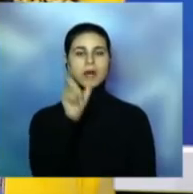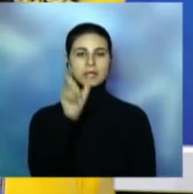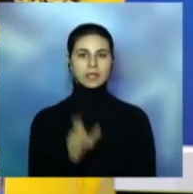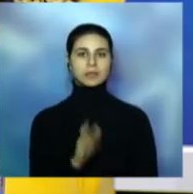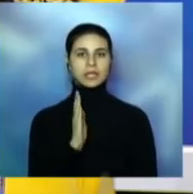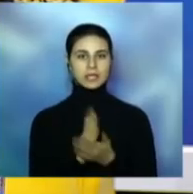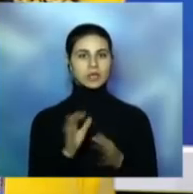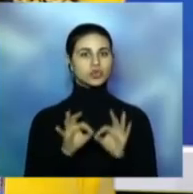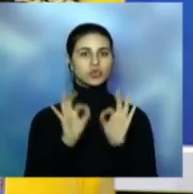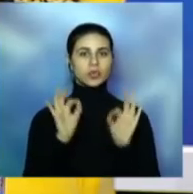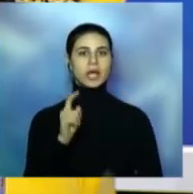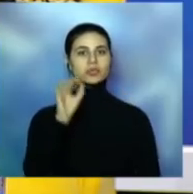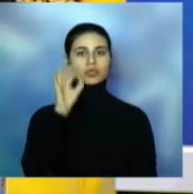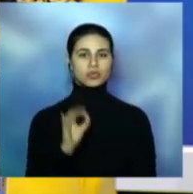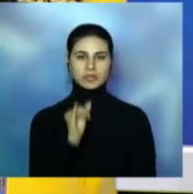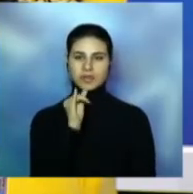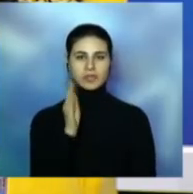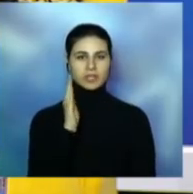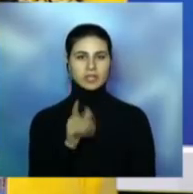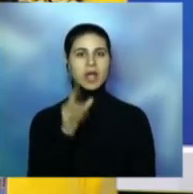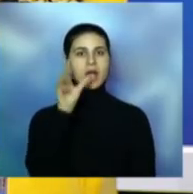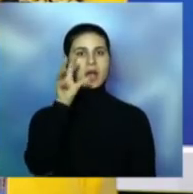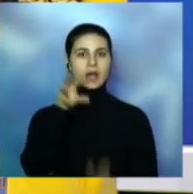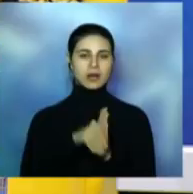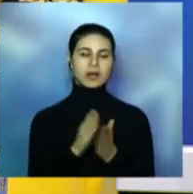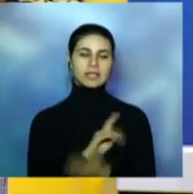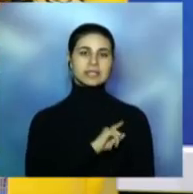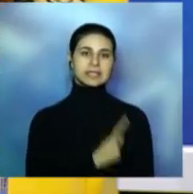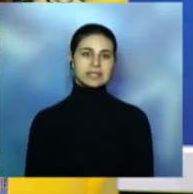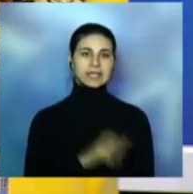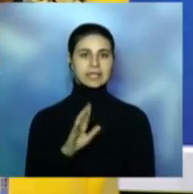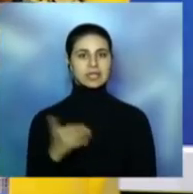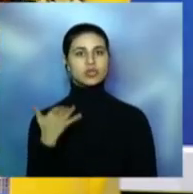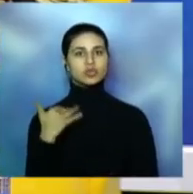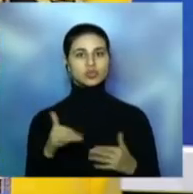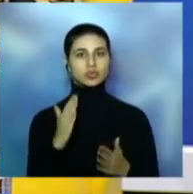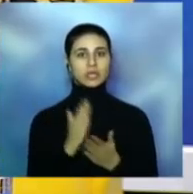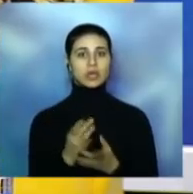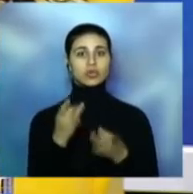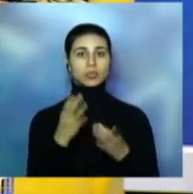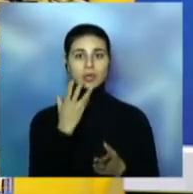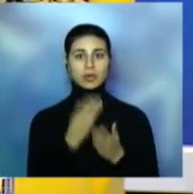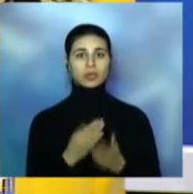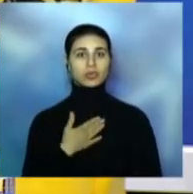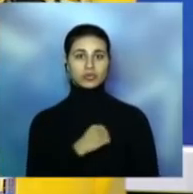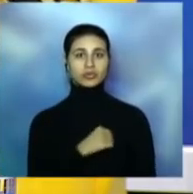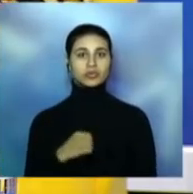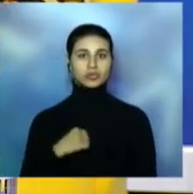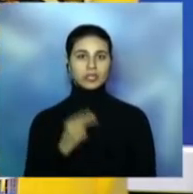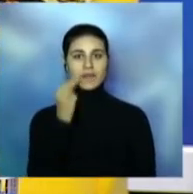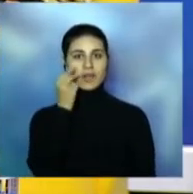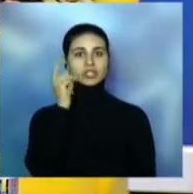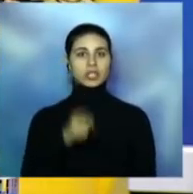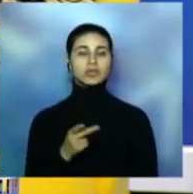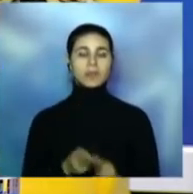ადამიანი არის სრულყოფილი. ადამიანში არის სუსტი და ძლიერი მხარეები. უბრალოდ ჩვენი ვაჟკაცობა